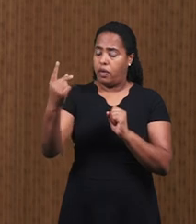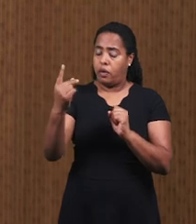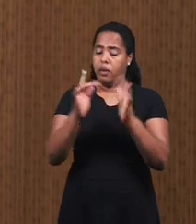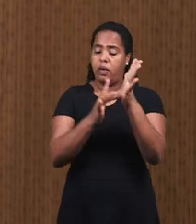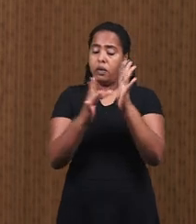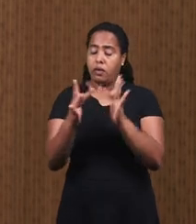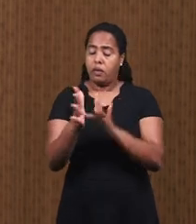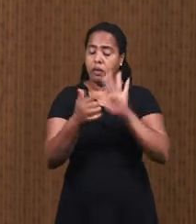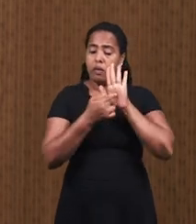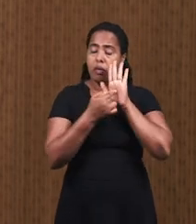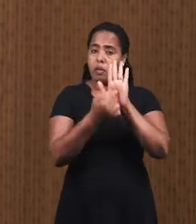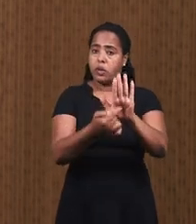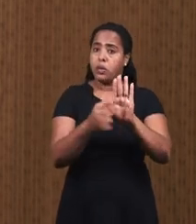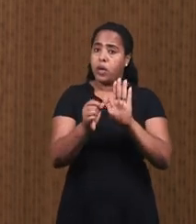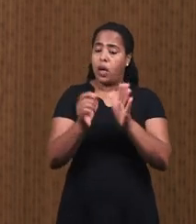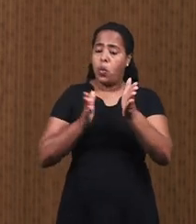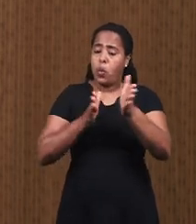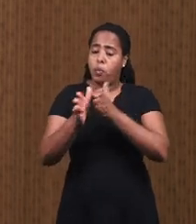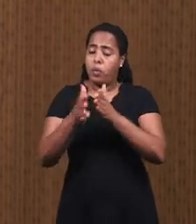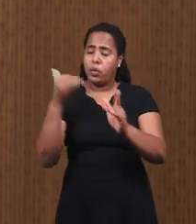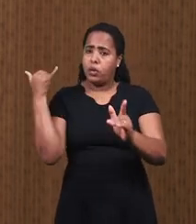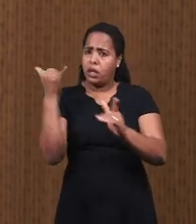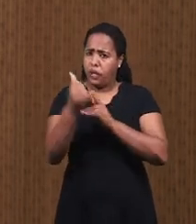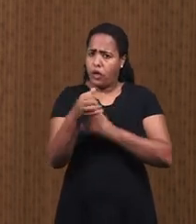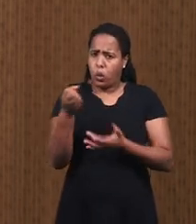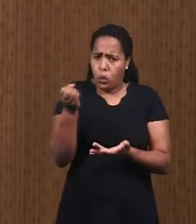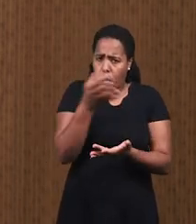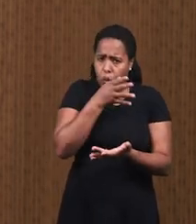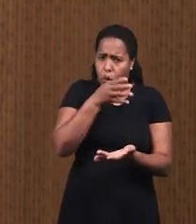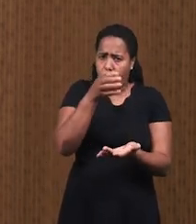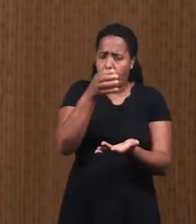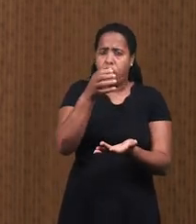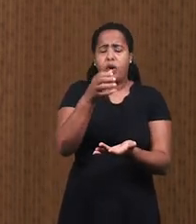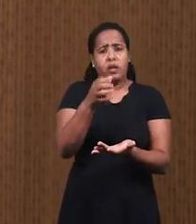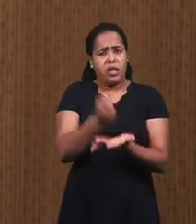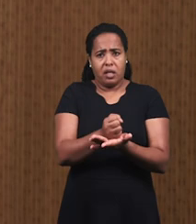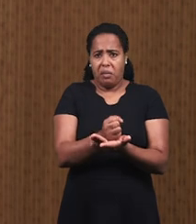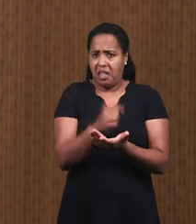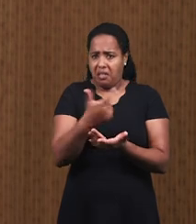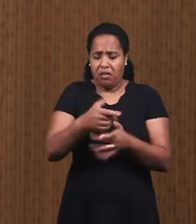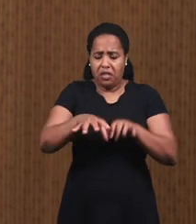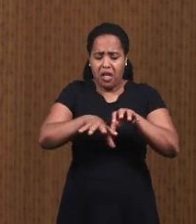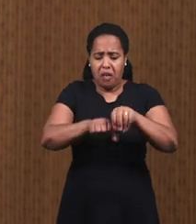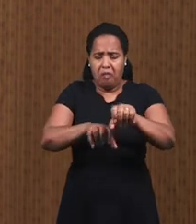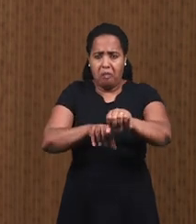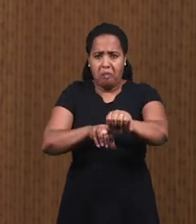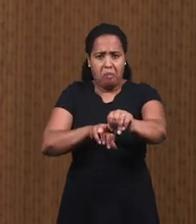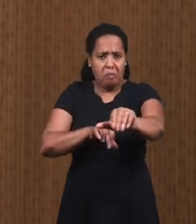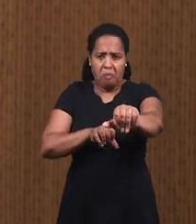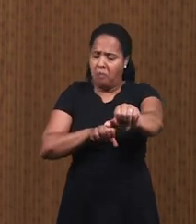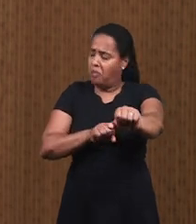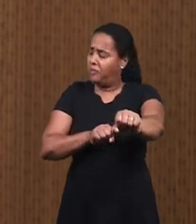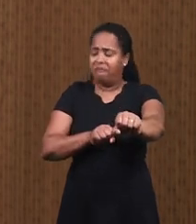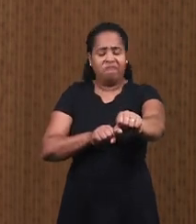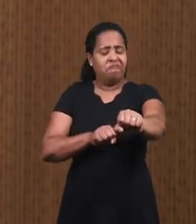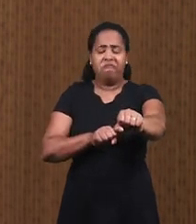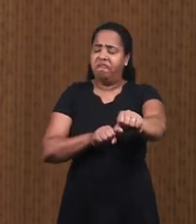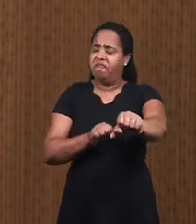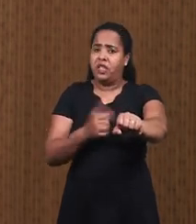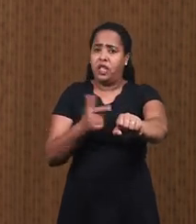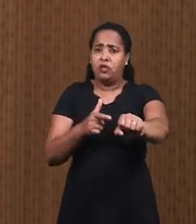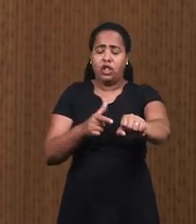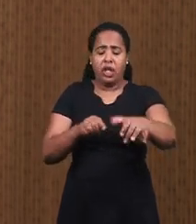de moi. Qu'est-ce que Jésus dit? Dans le temps que Jésus a cité cela, le Nouveau Testament n'existait pas encore. Le